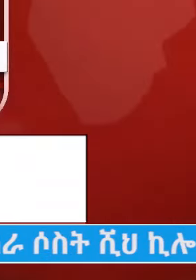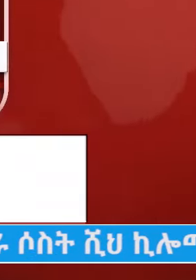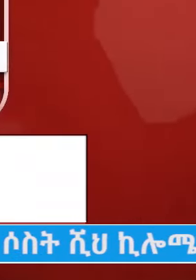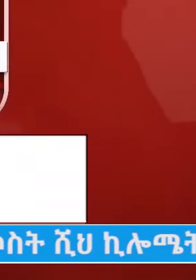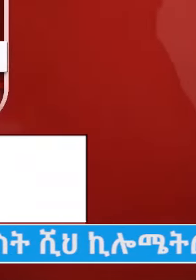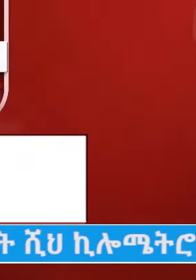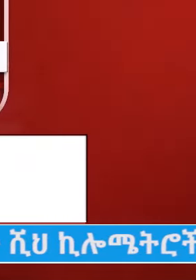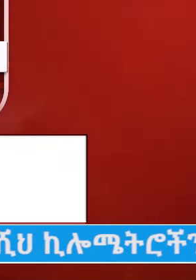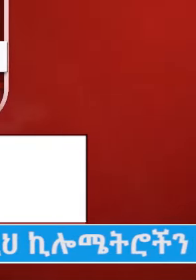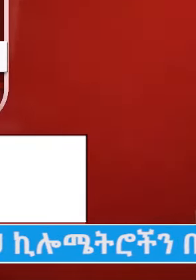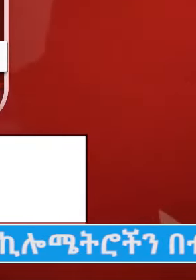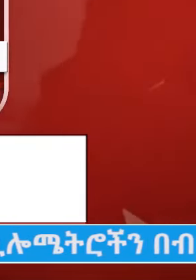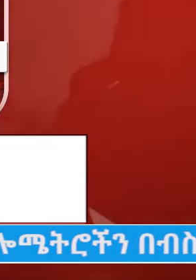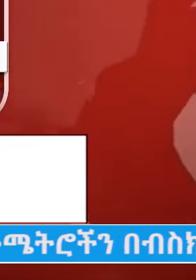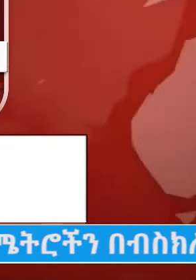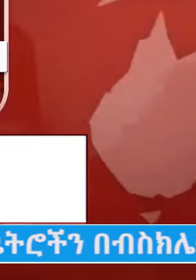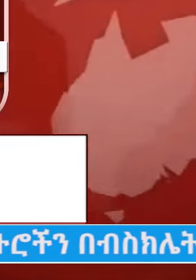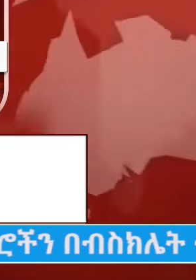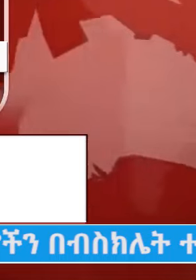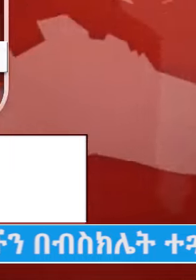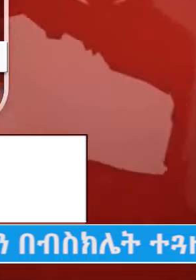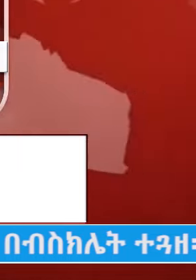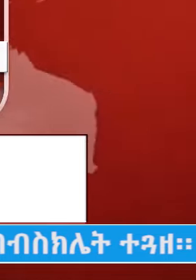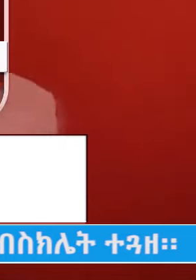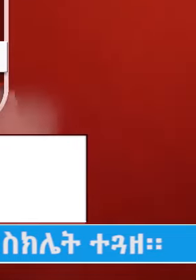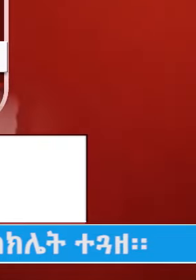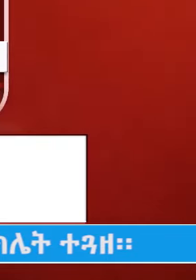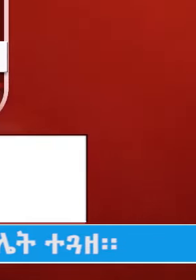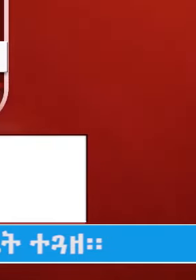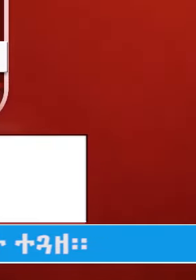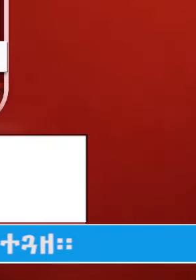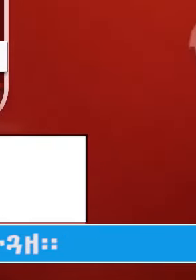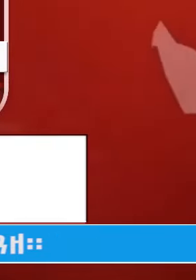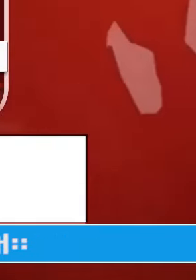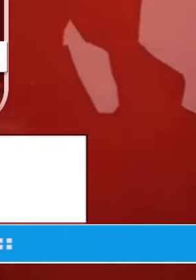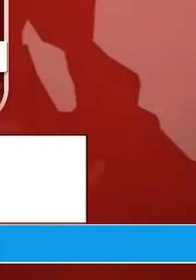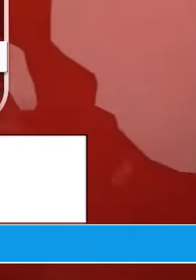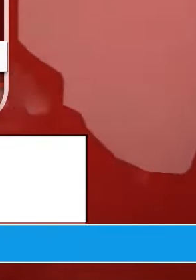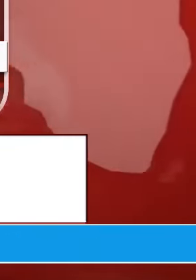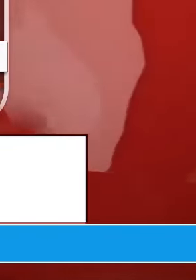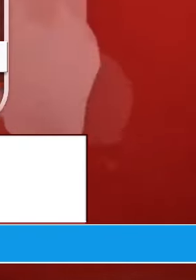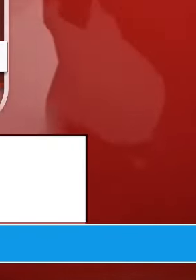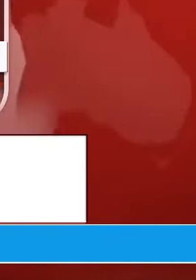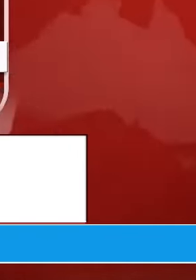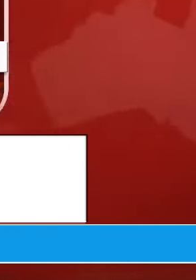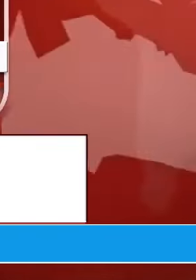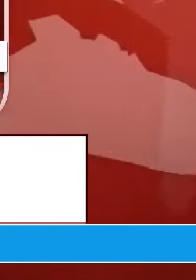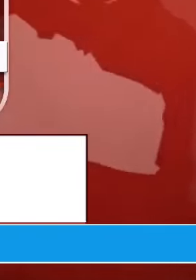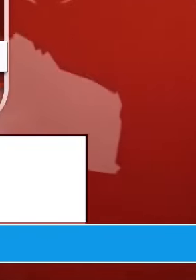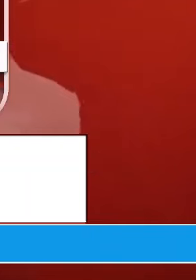የዓለም ባንክና አይኤምኤፍ ያወጡትን ፖሊሲ በመቃወም ማለት ይችላሉ። ሌላ አማራጭ አለ፣ አፍሪካ ማደግ አለባት